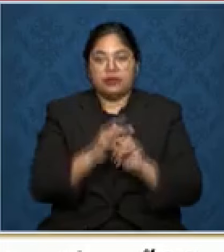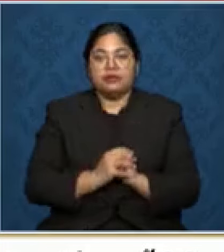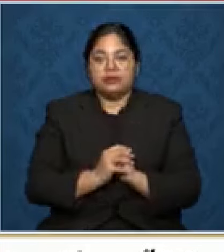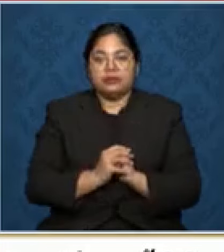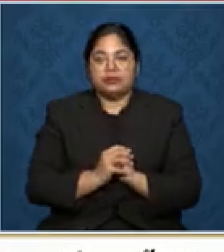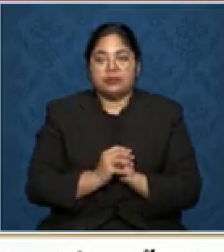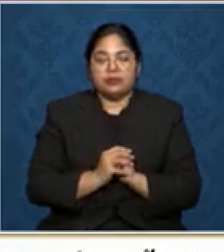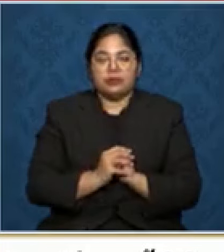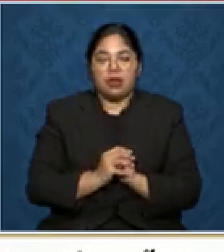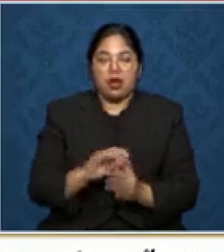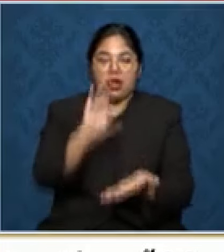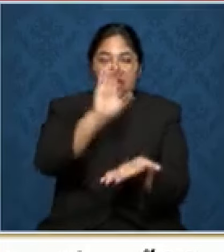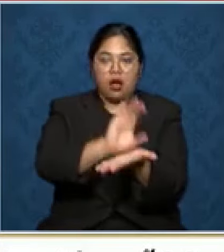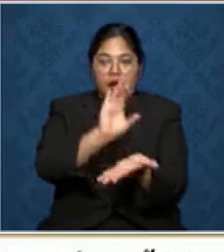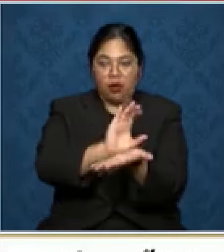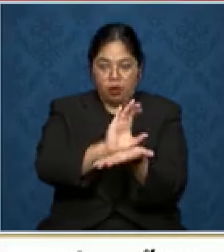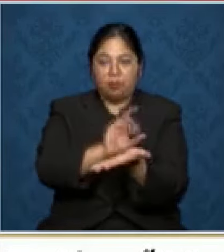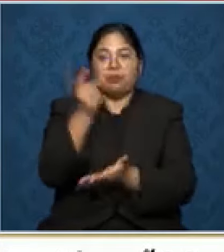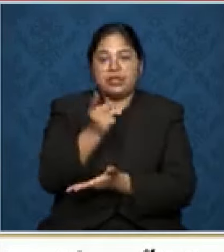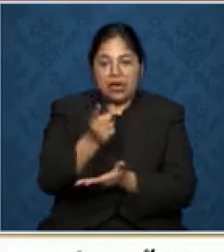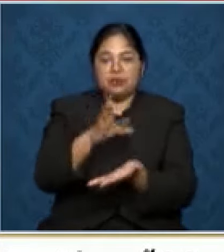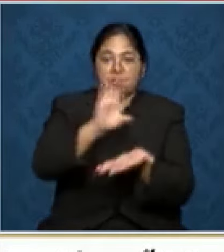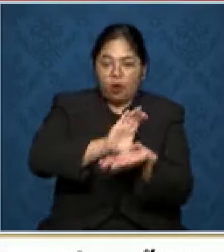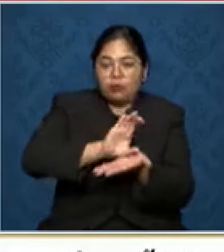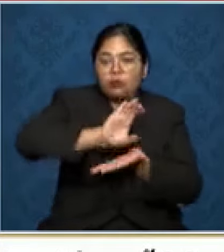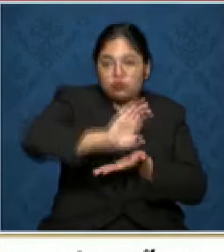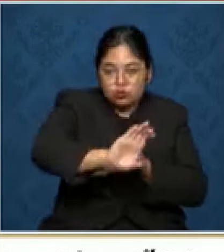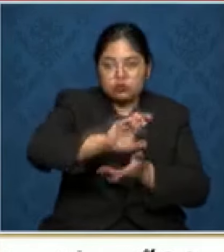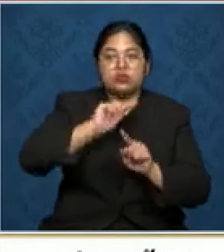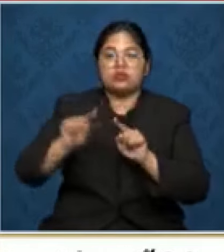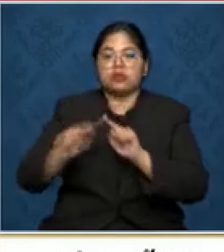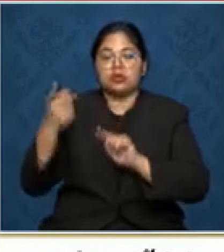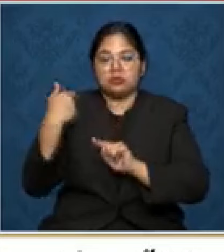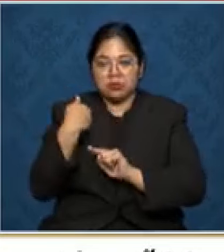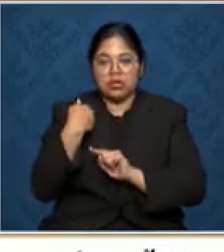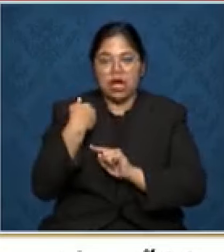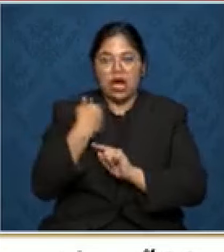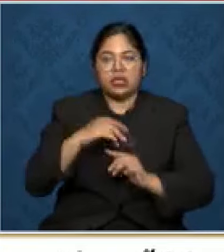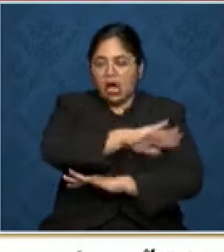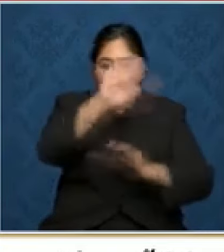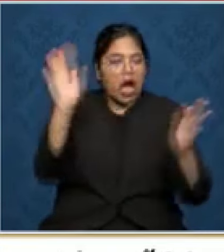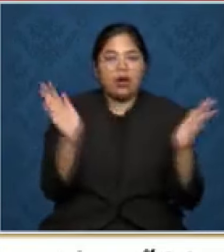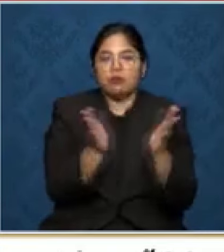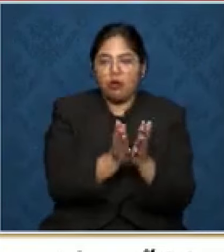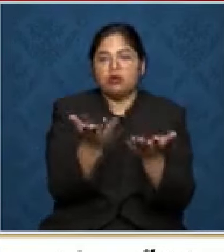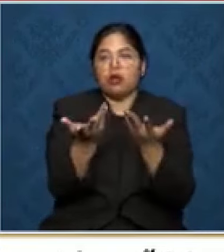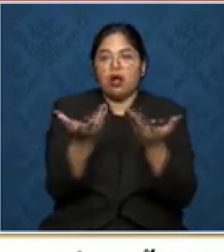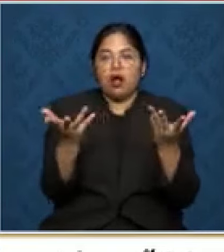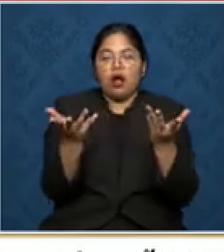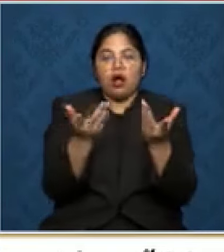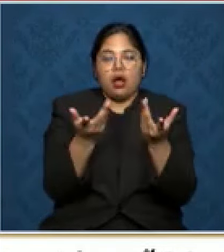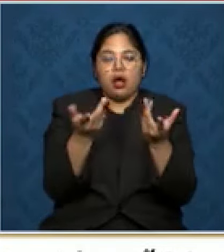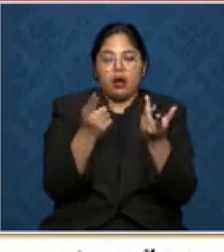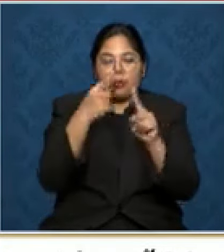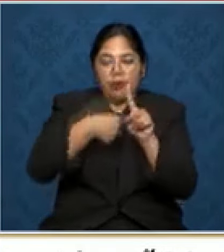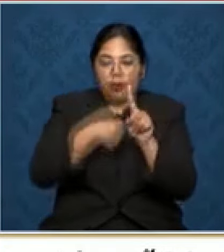ประจำใช้ใช้ไปทั้งงบลงทุนแล้วก็ถ้าคิดงบเงินทั้งหมดที่ใช้ไปในช่วง 6เดือน